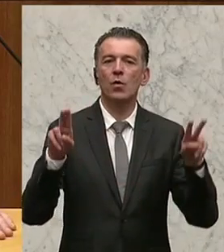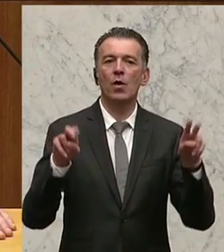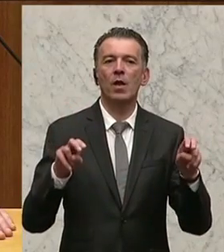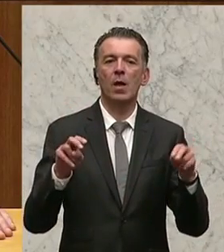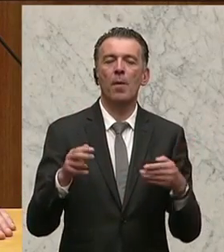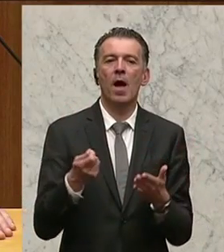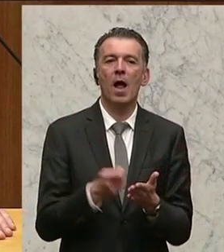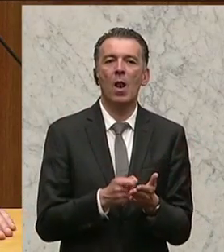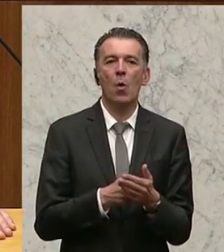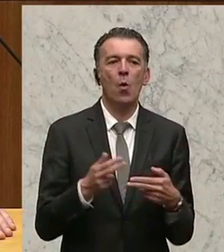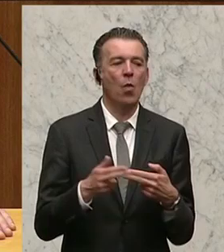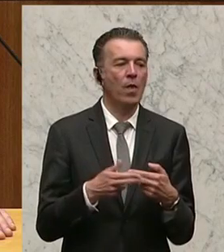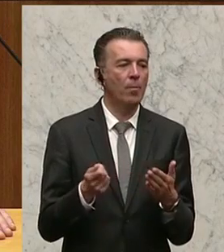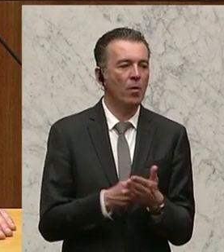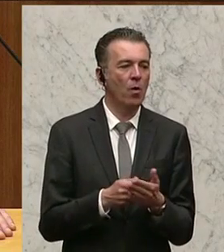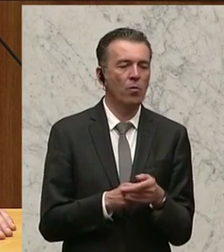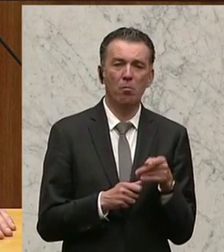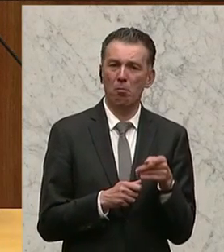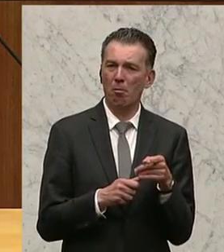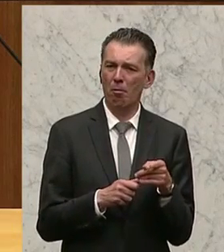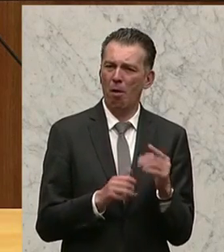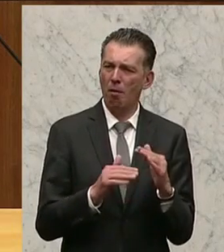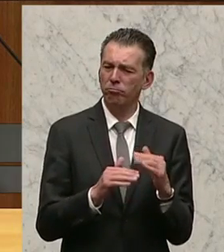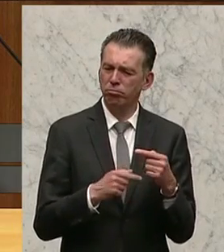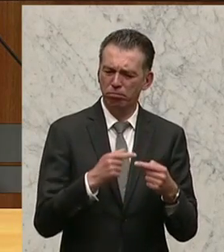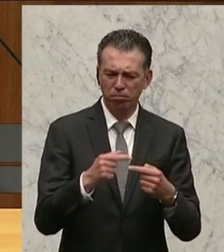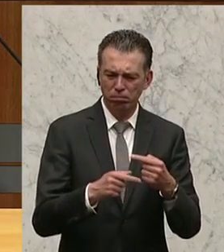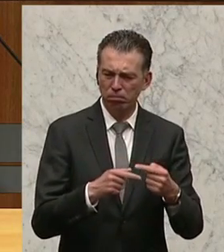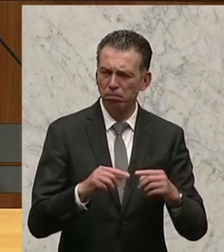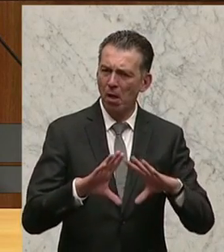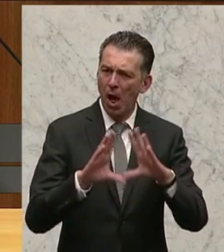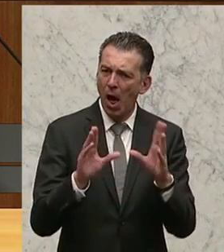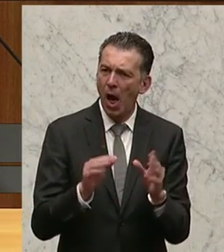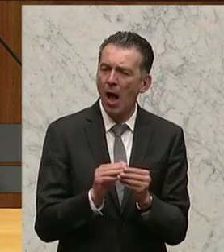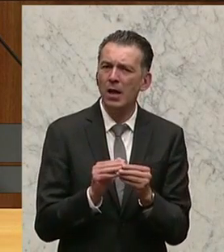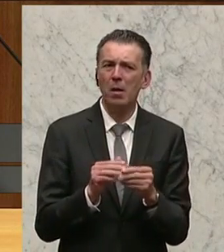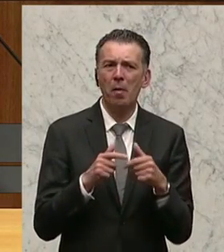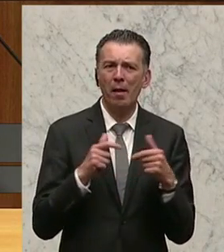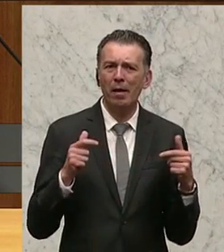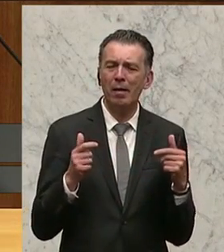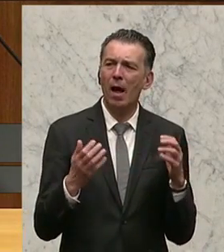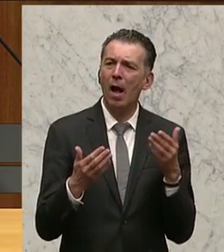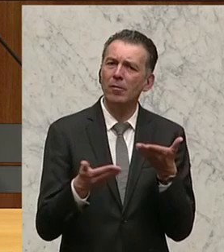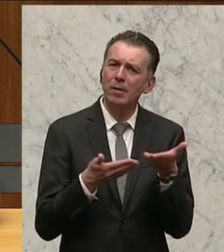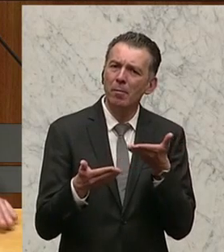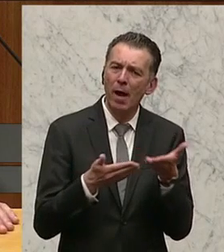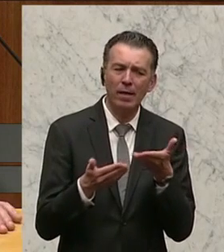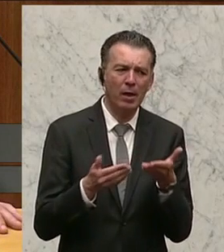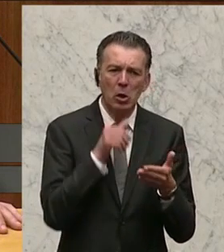Lohnnebenkosten, aber das entwickelt sich hier zu einer grundsätzlichen Generaldebatte, was im Grunde ja nicht schlecht ist. Und ich wäre auch in diesem